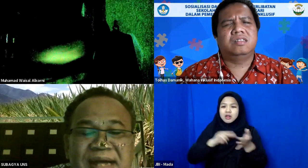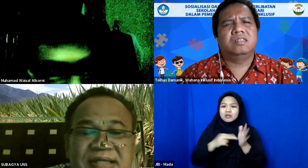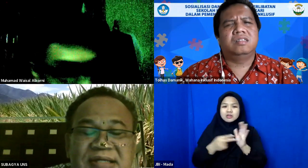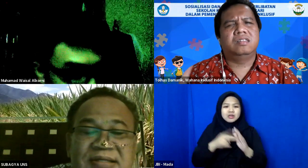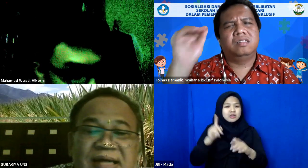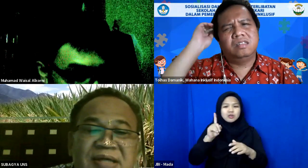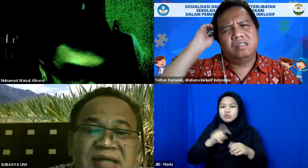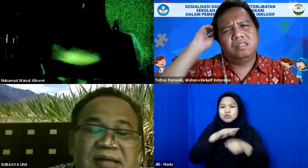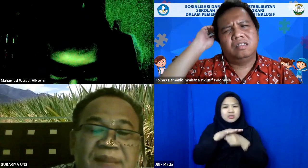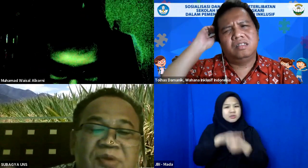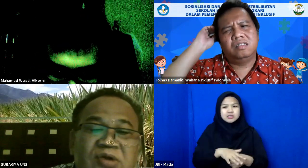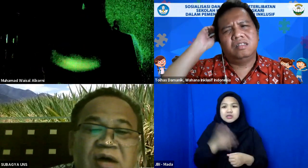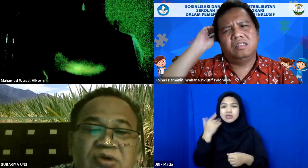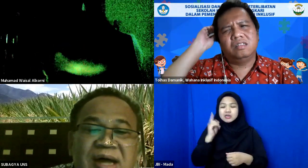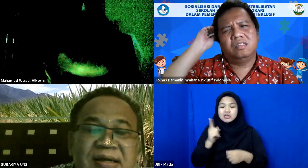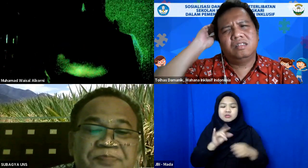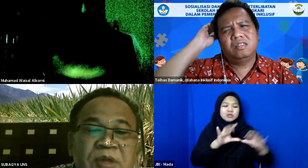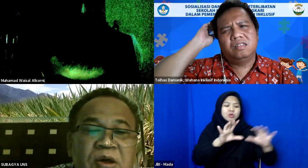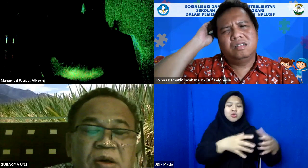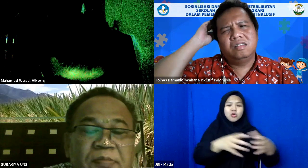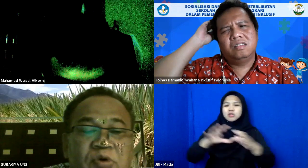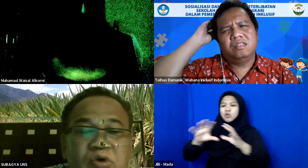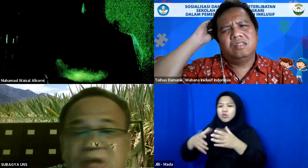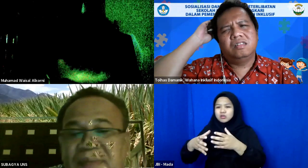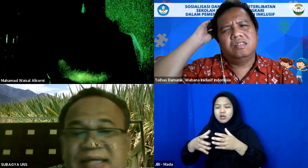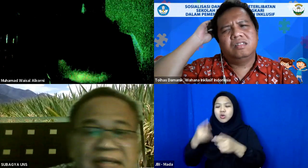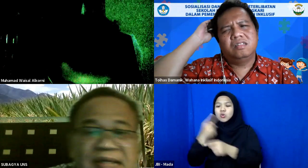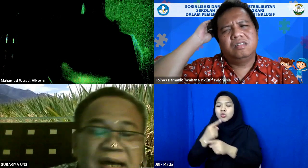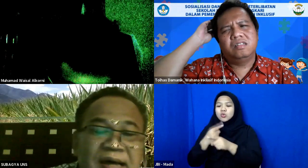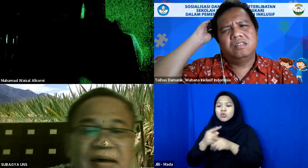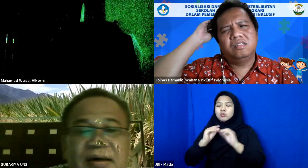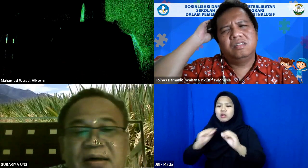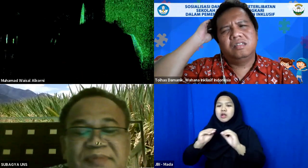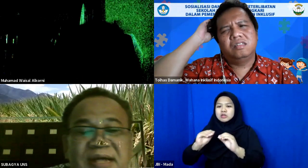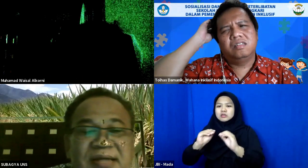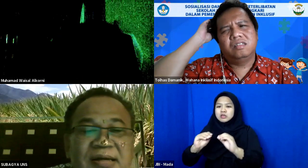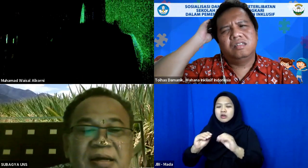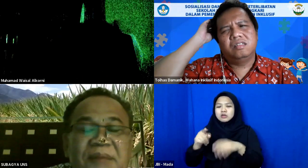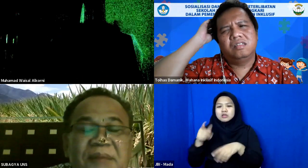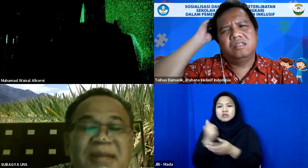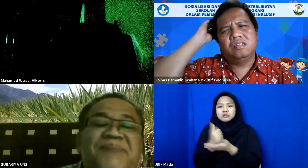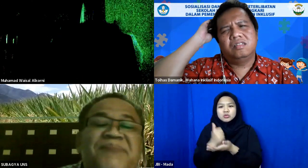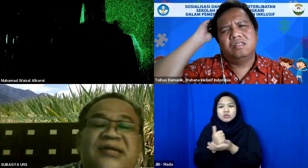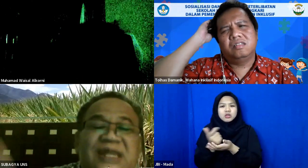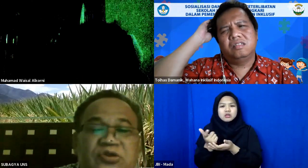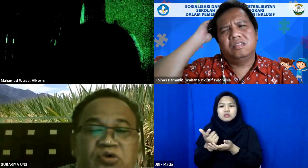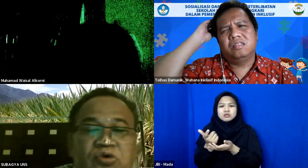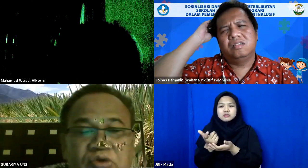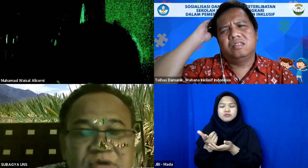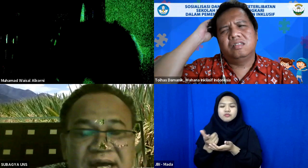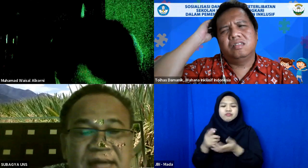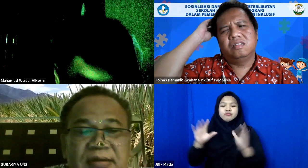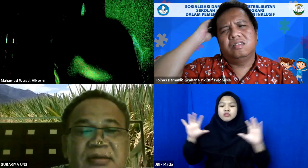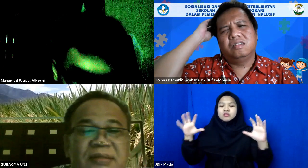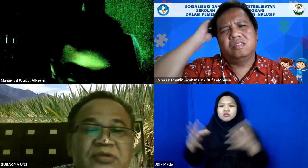diskriminasi tadi kan masih ada pengkotak-kotakan itu guru cara mengajarnya sebenarnya kan malah ditempatkan satu